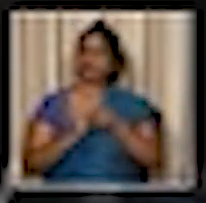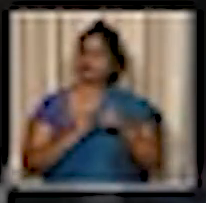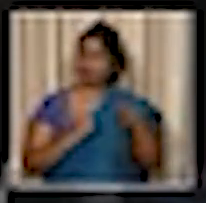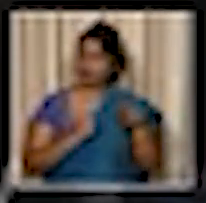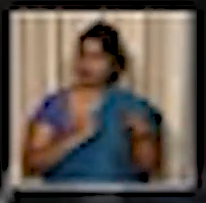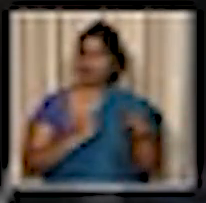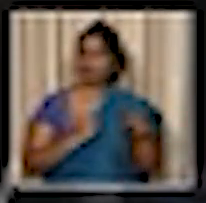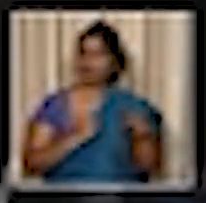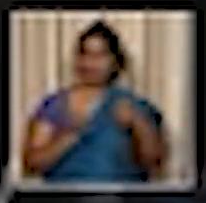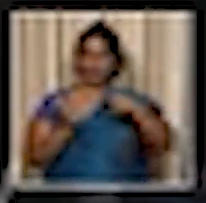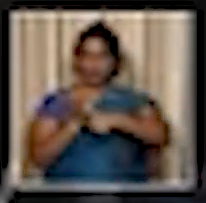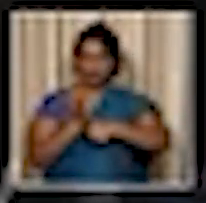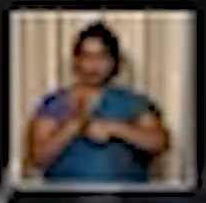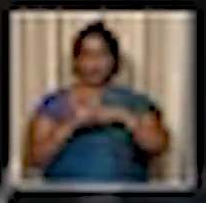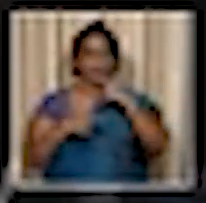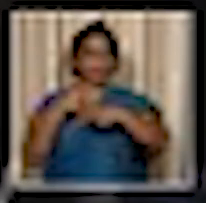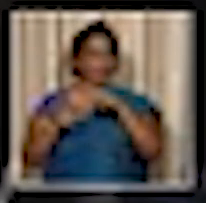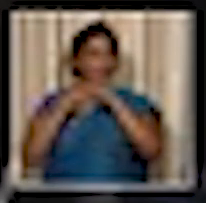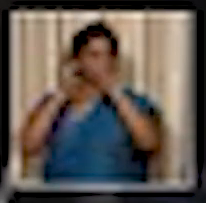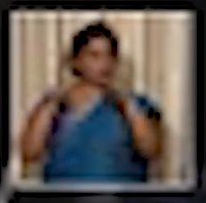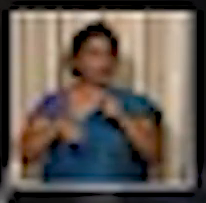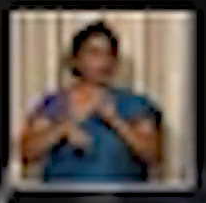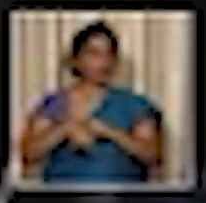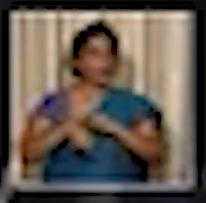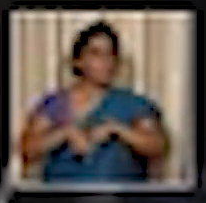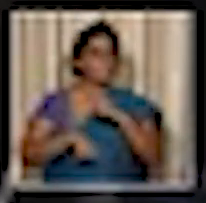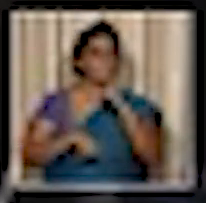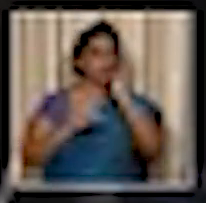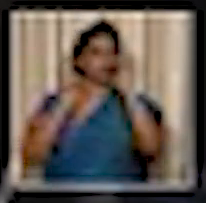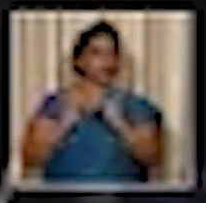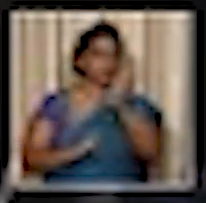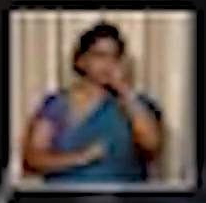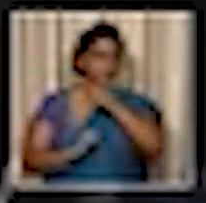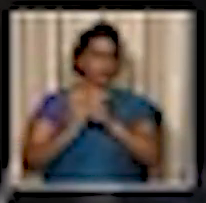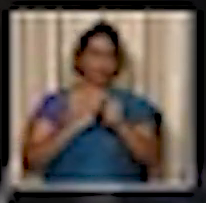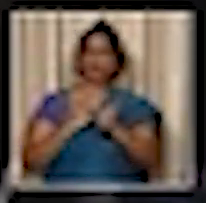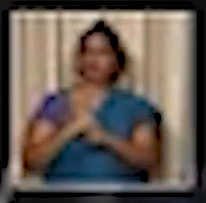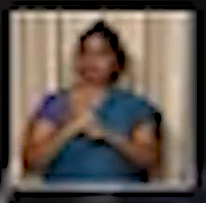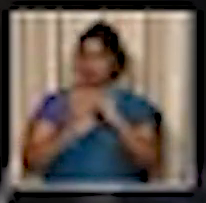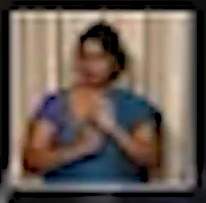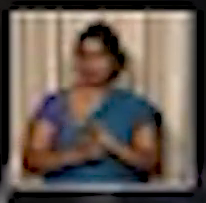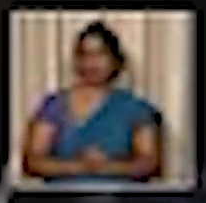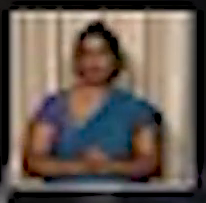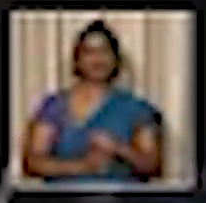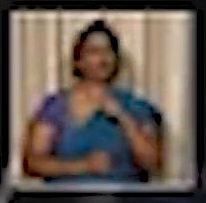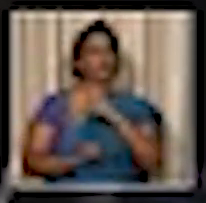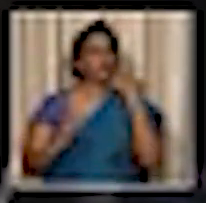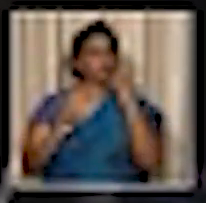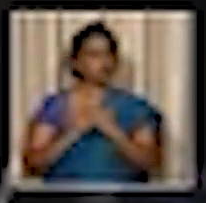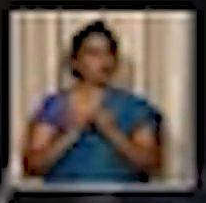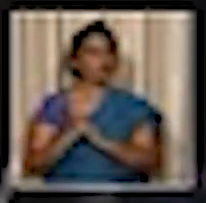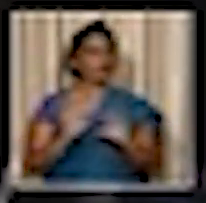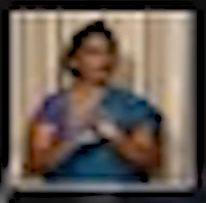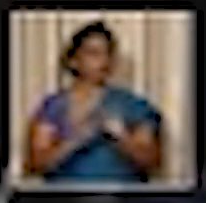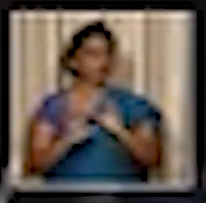යන ඇඟිලි සලකුණු යන්ත්‍රයේ වේලාව පැය භාගයක් අඩුකොට වංචනික ලෙස සකස් කර ඇති බවය. ඒ පිළිබඳව